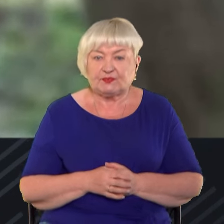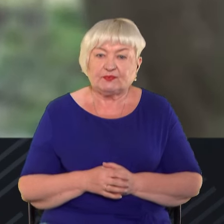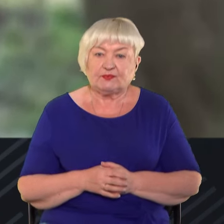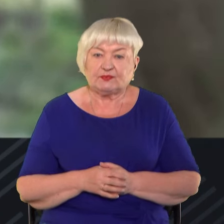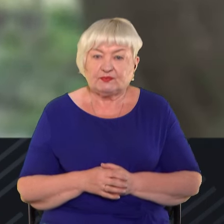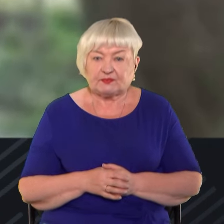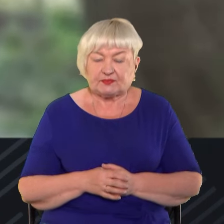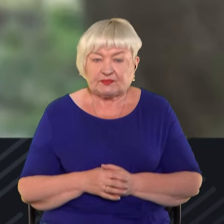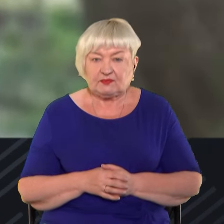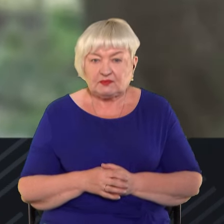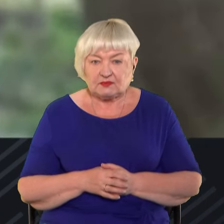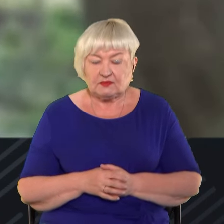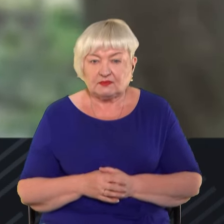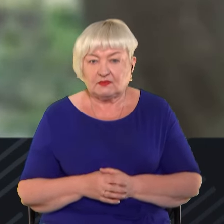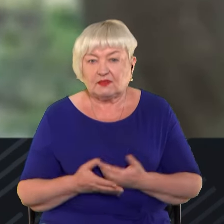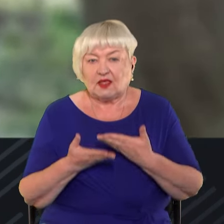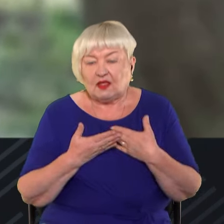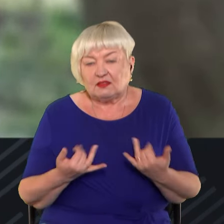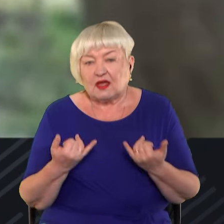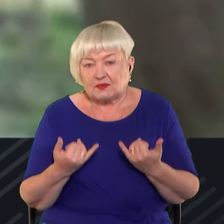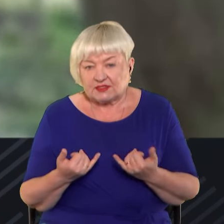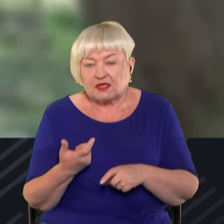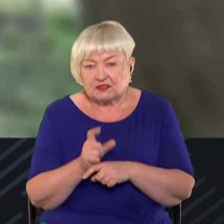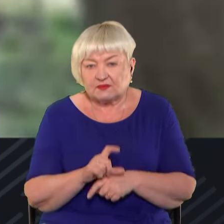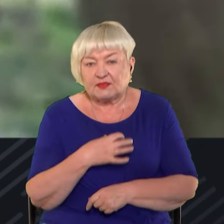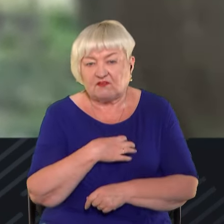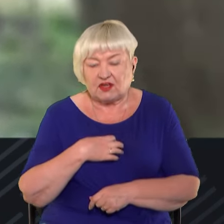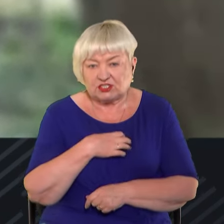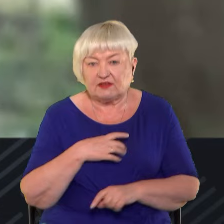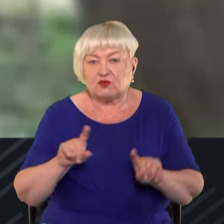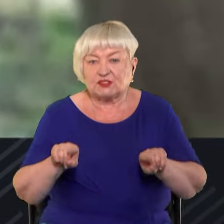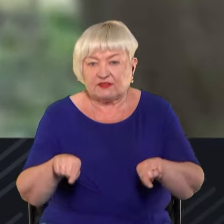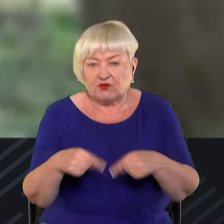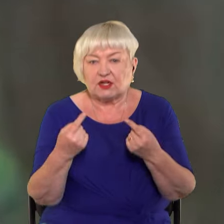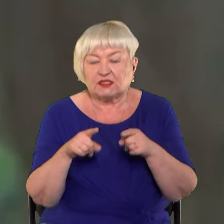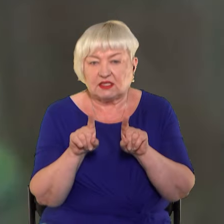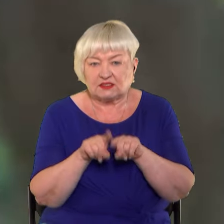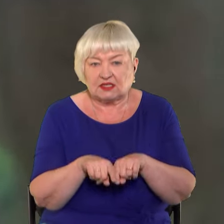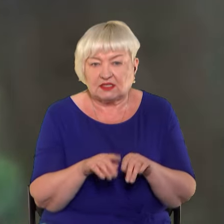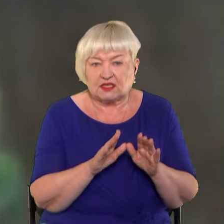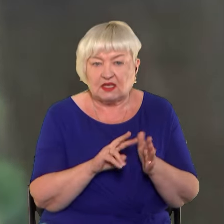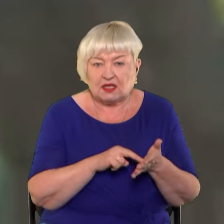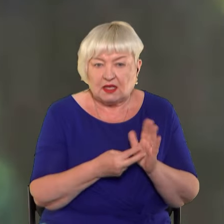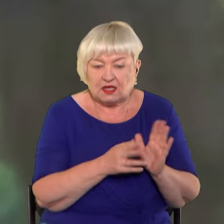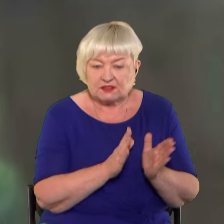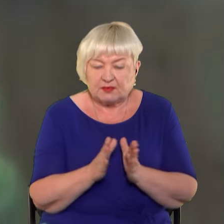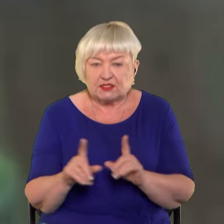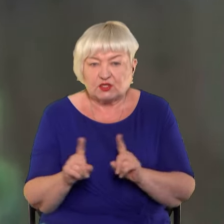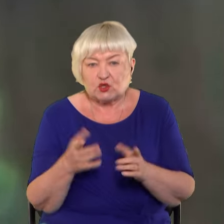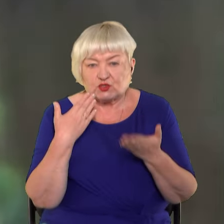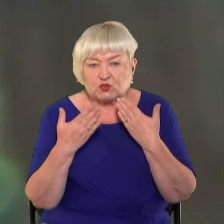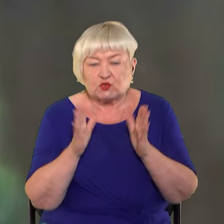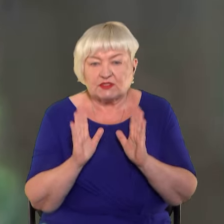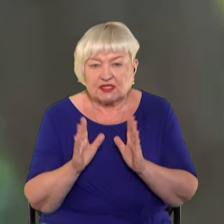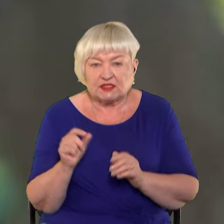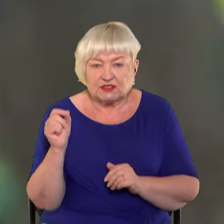Власне, нам зараз надзвичайно важливо створити такі механізми, які би стосувалися не лише телеграму, а